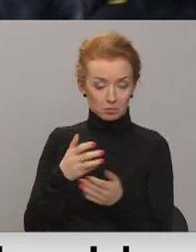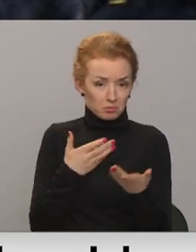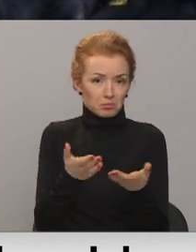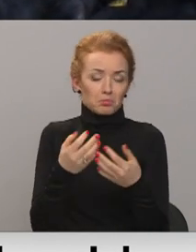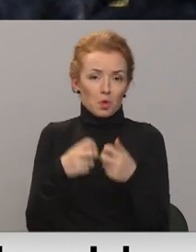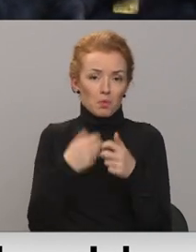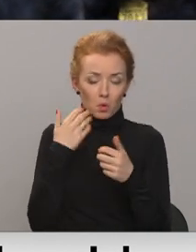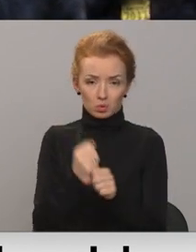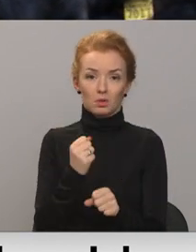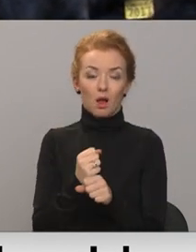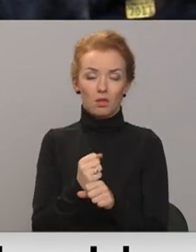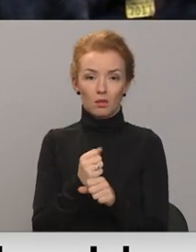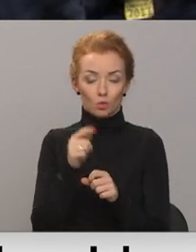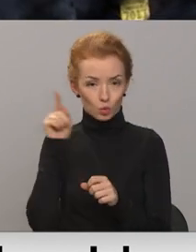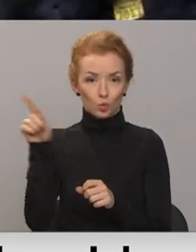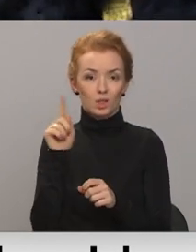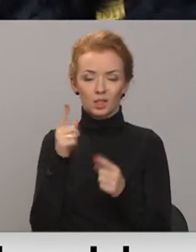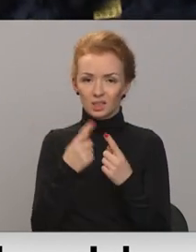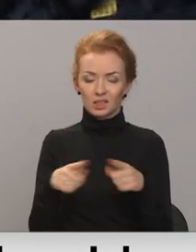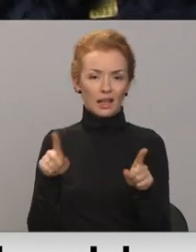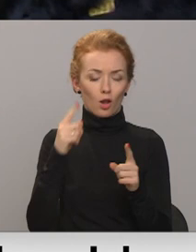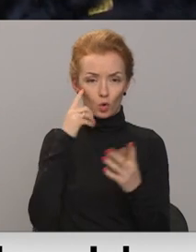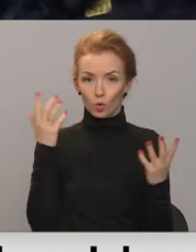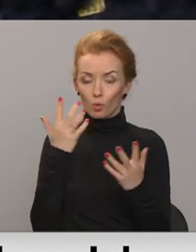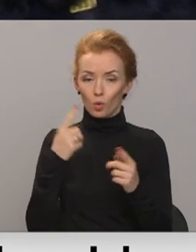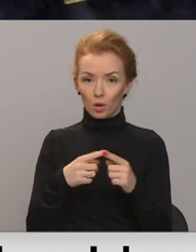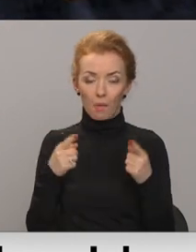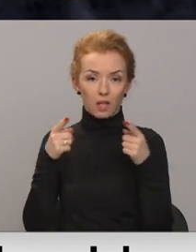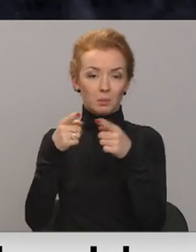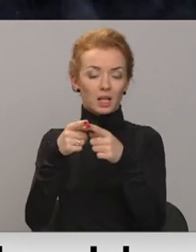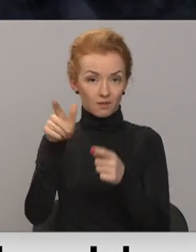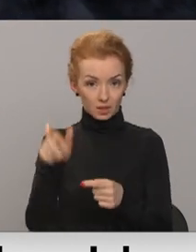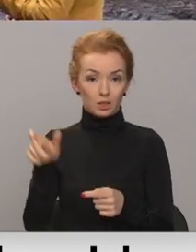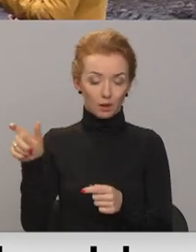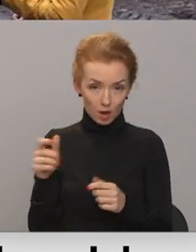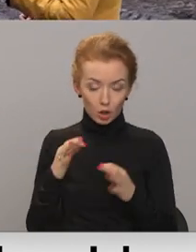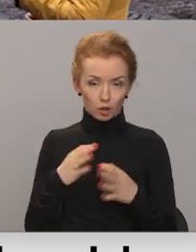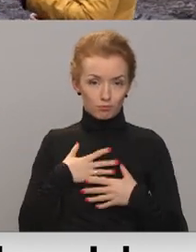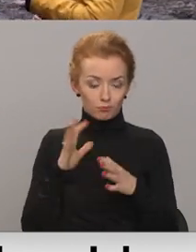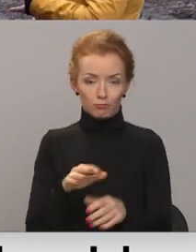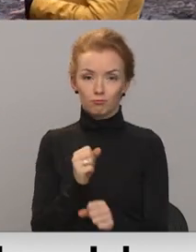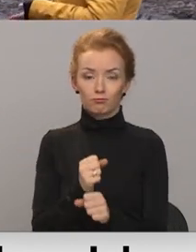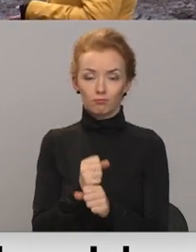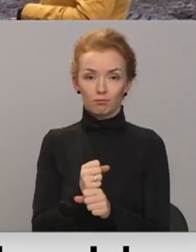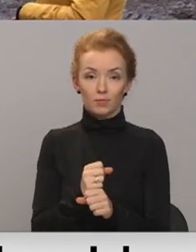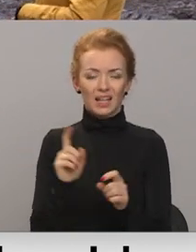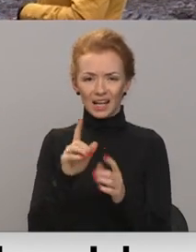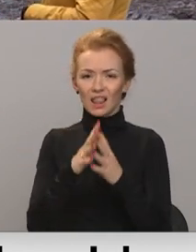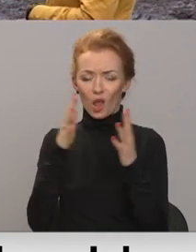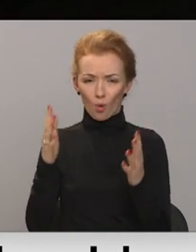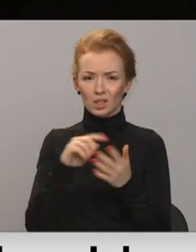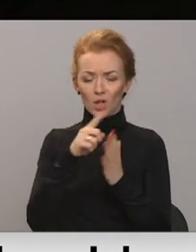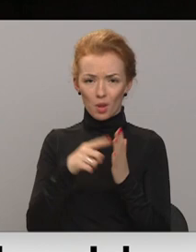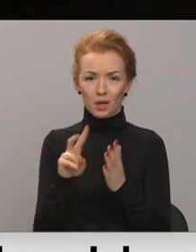jo tur ir savaidokuši dūmošana un perspektīvi cilvēki arī strādā. Lai arī vēl ir virkne risināmu